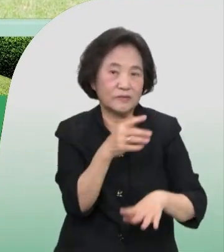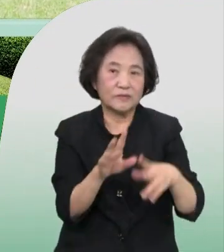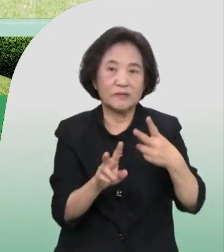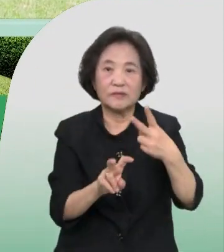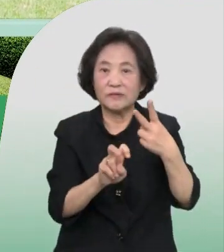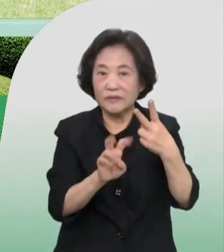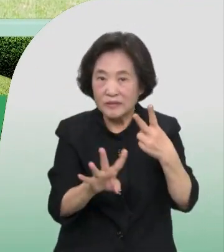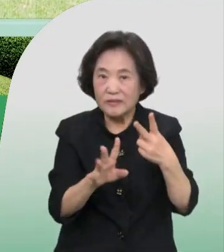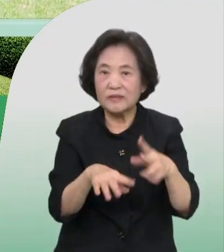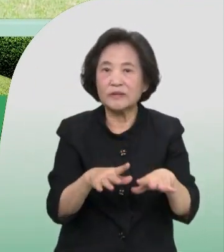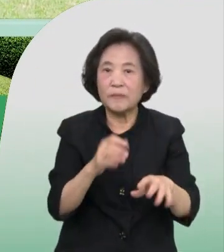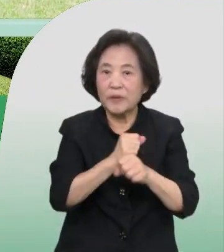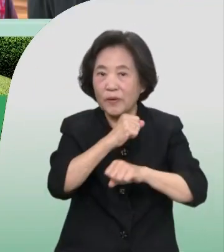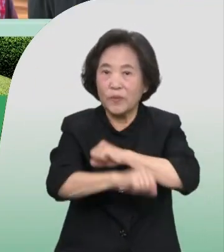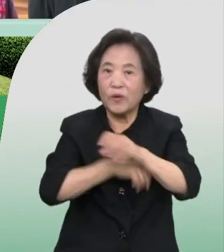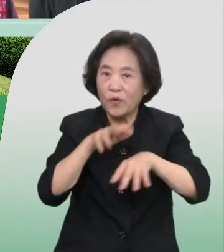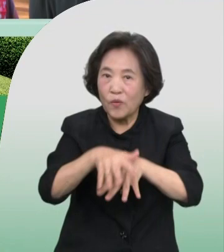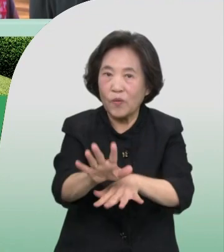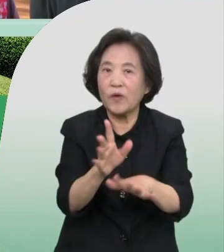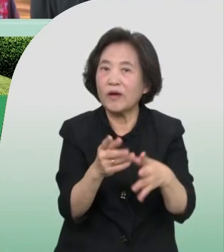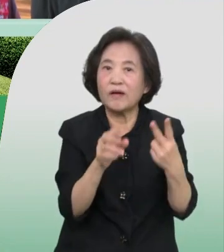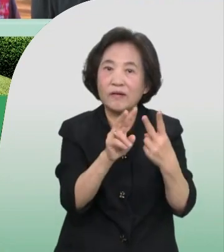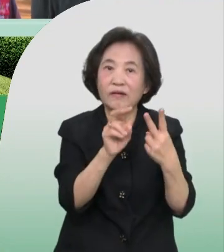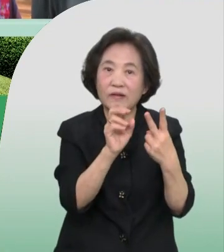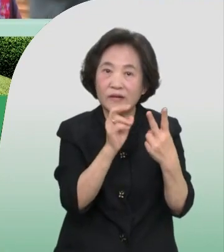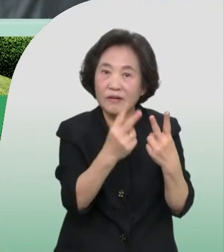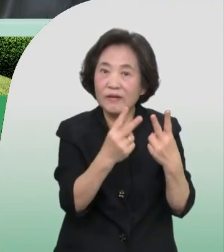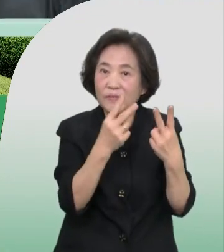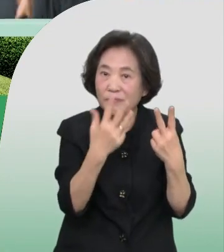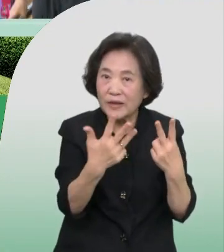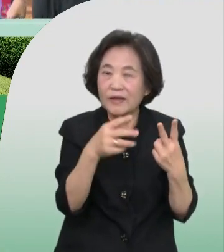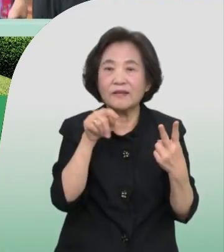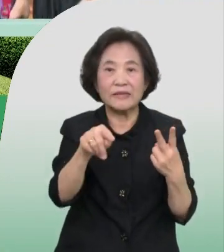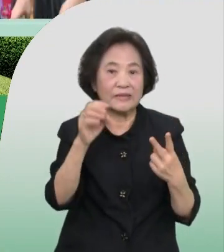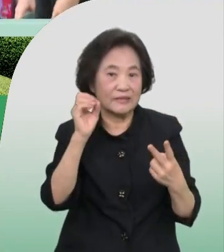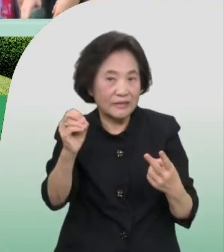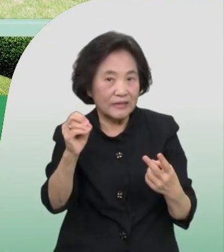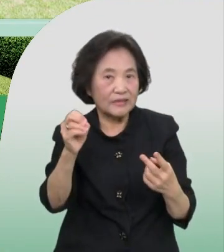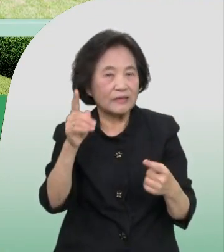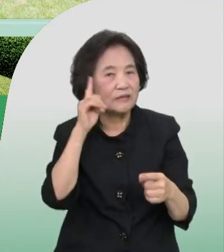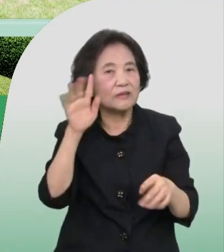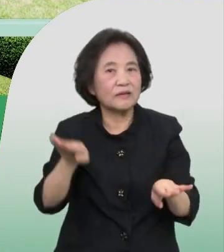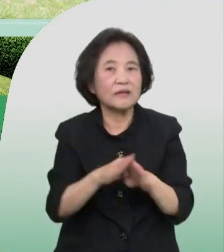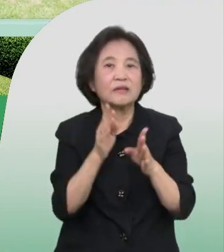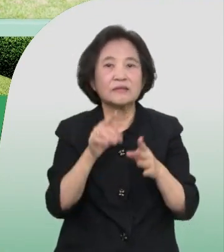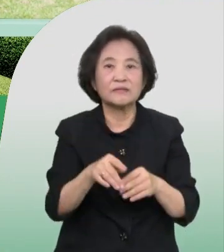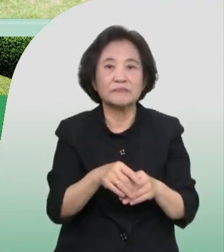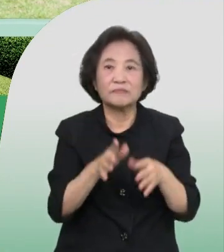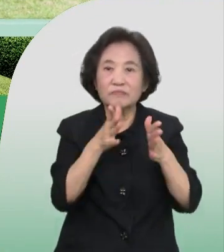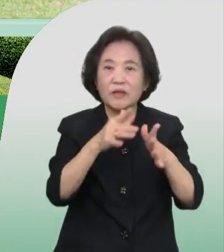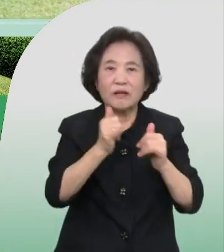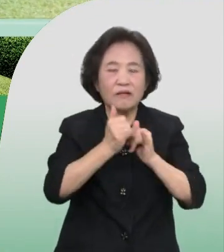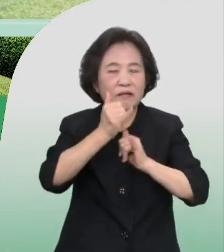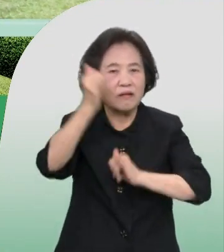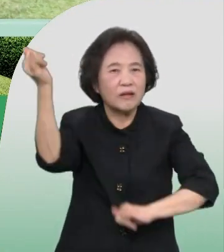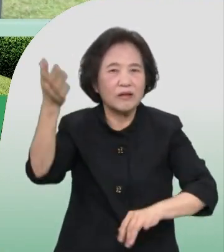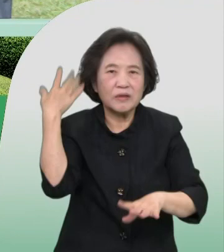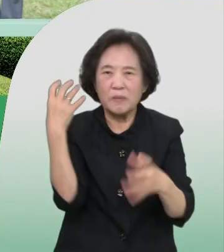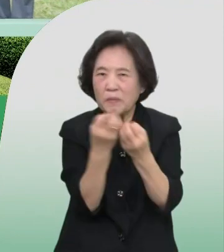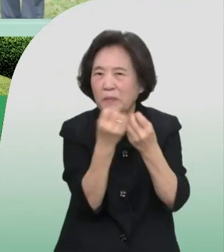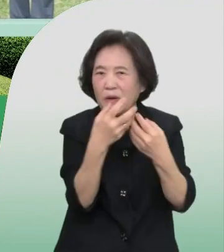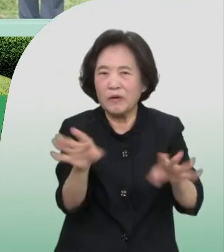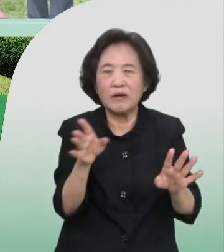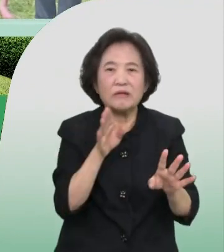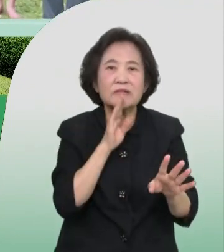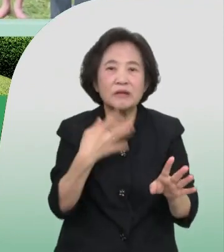众，就头一礼拜六二八人纪念行通，向下行上一路行，啊，向下来面对历